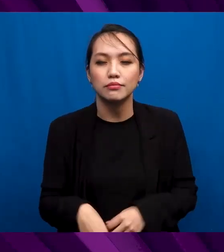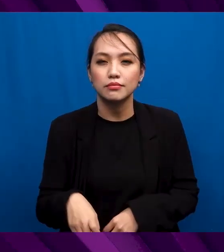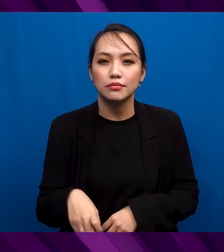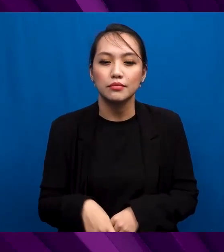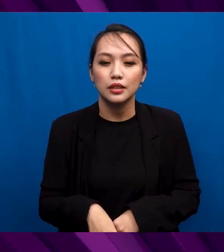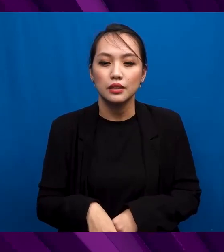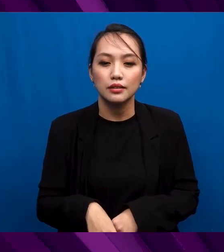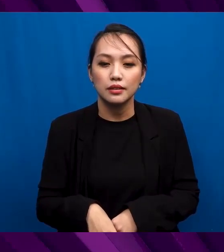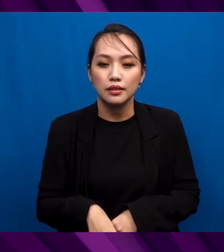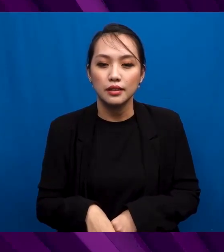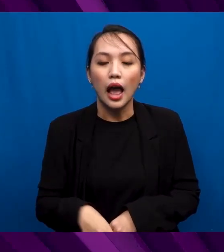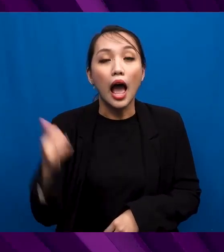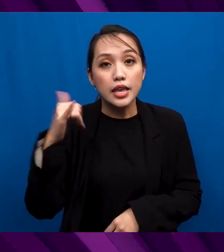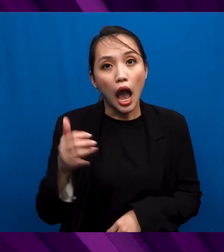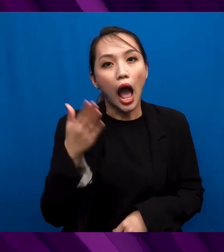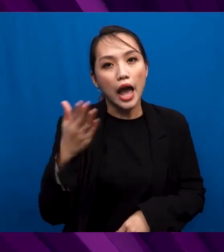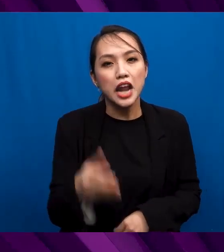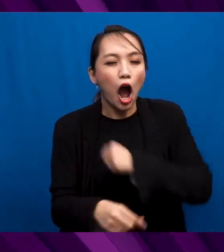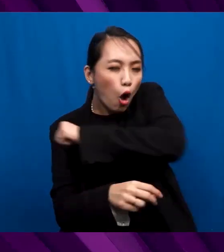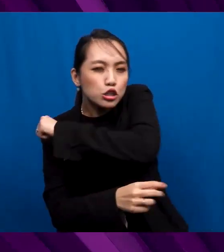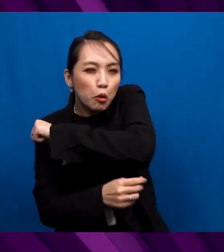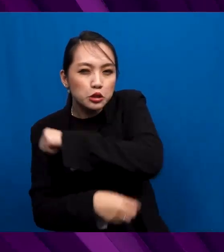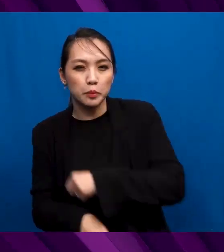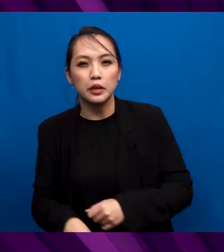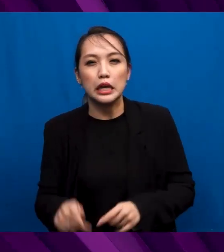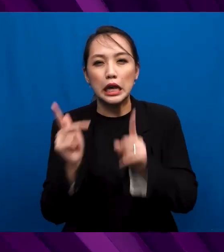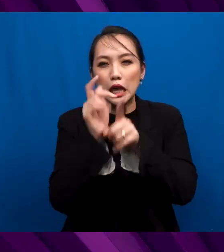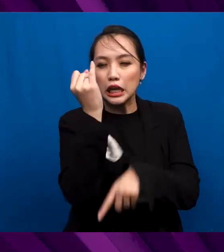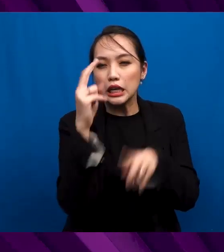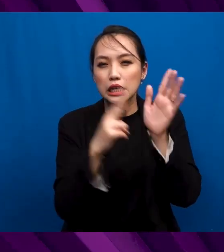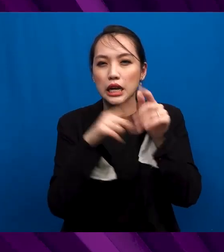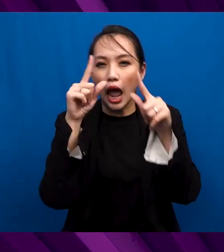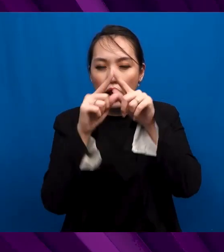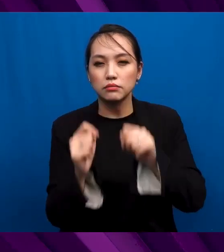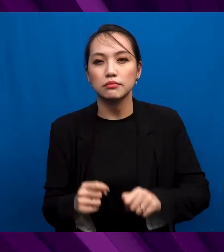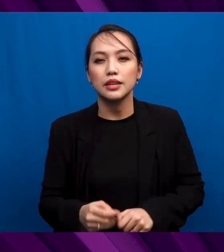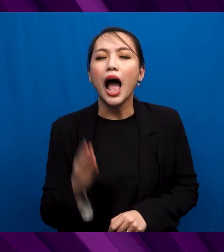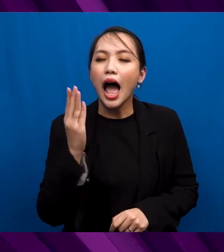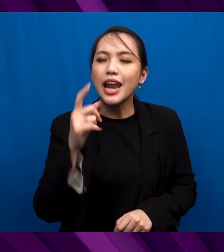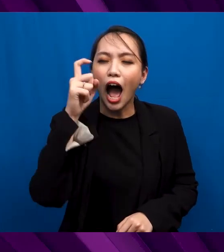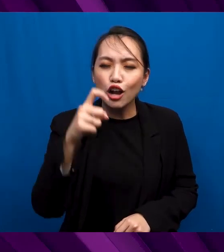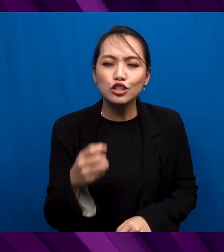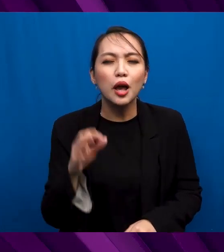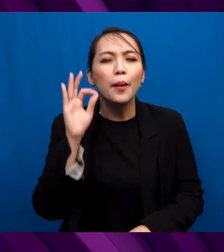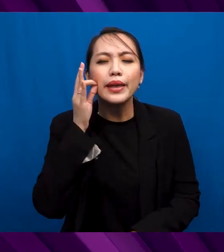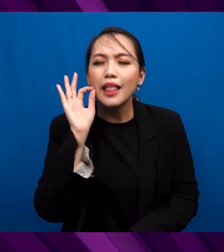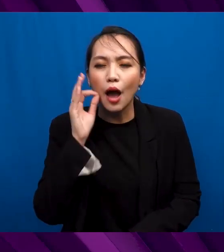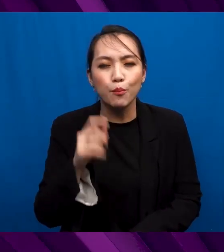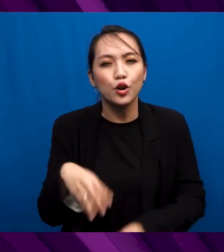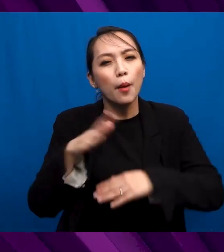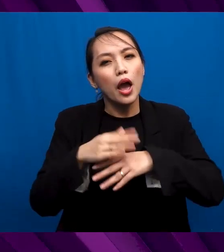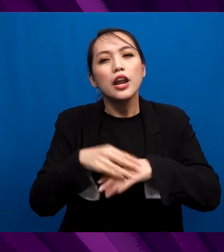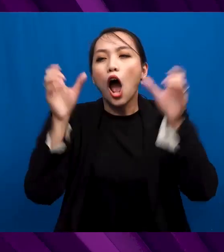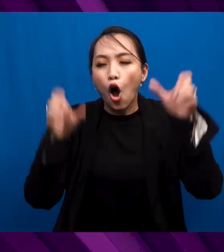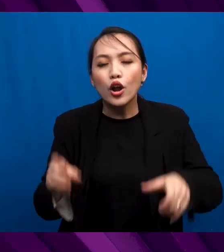banyak gosipin, yang Anda banyak cerca, Anda harus minta maaf dengan orang itu. Dan Anda akan sembuh. Go